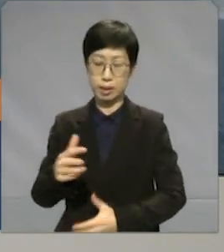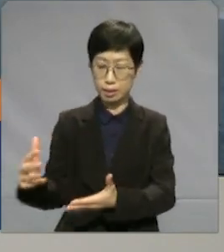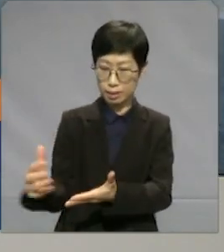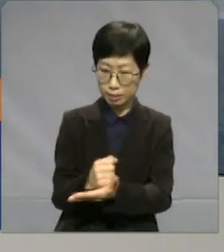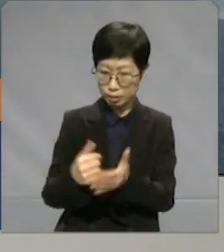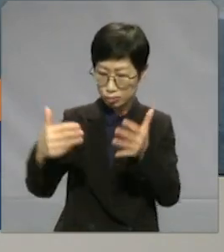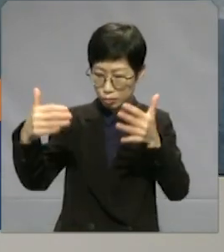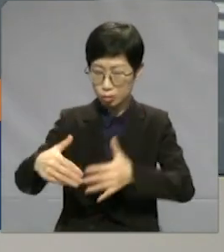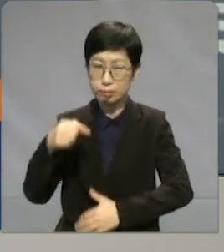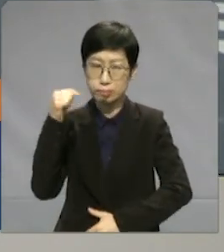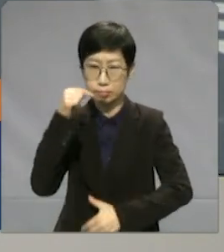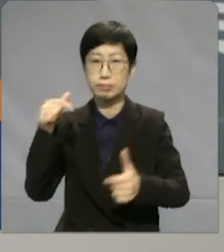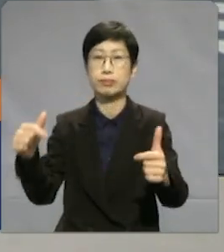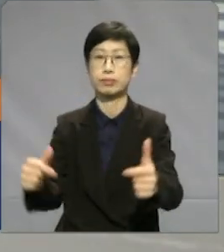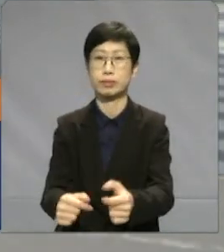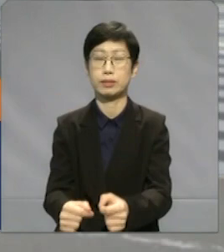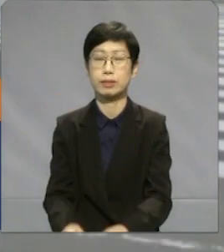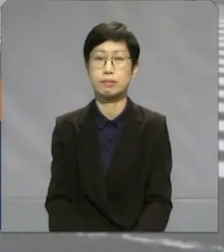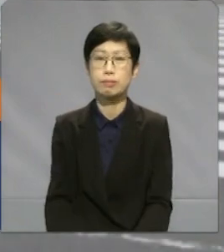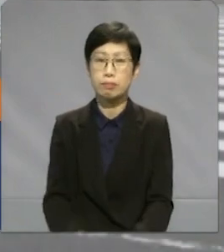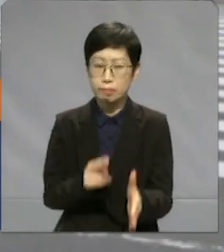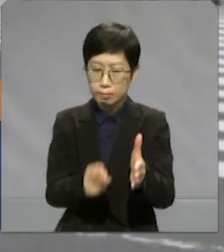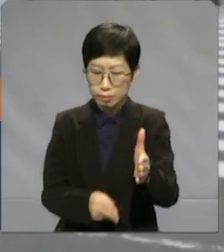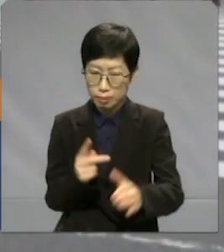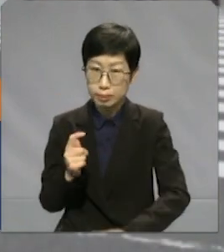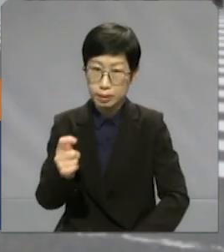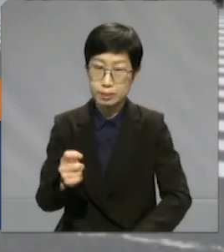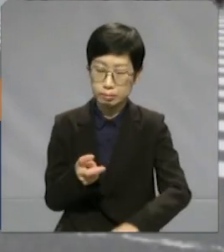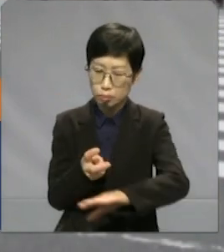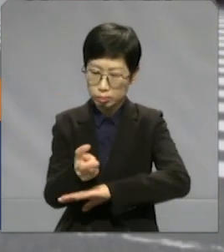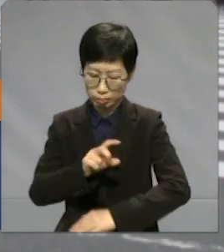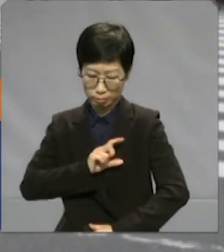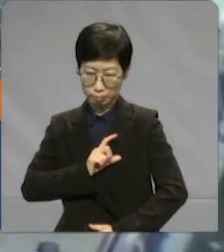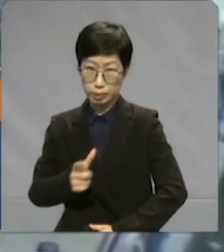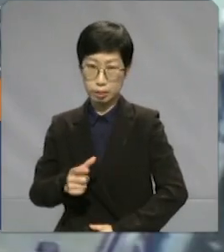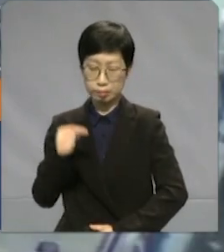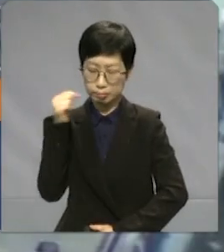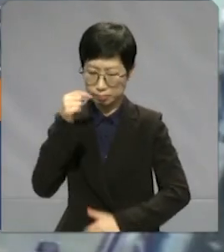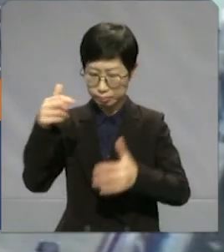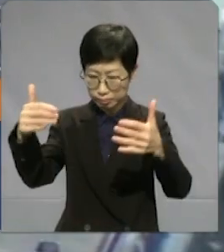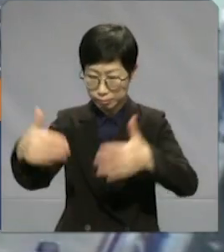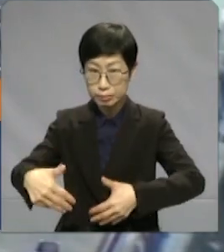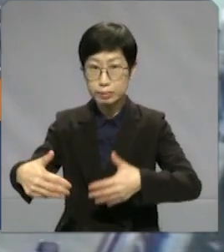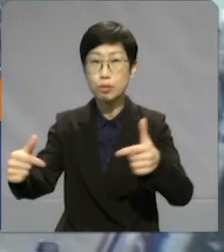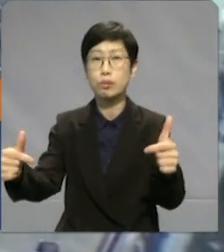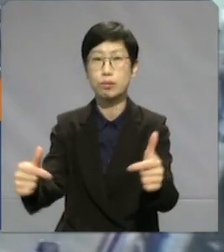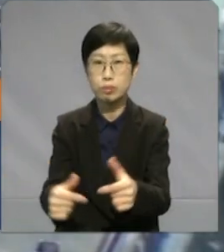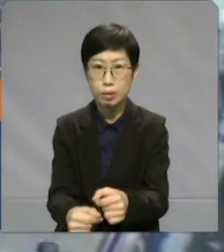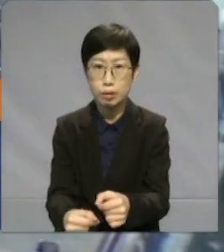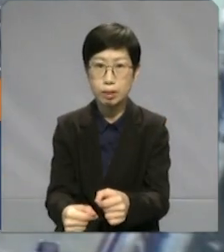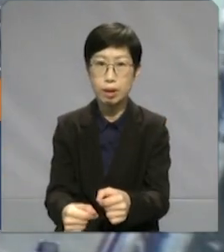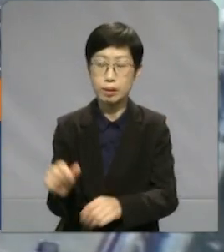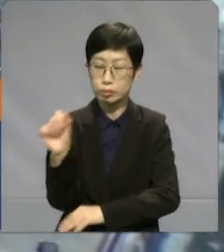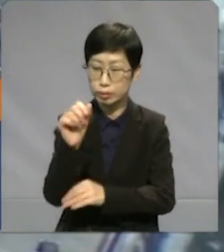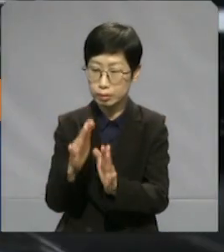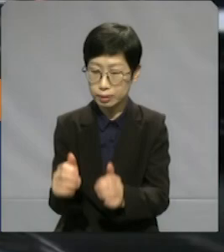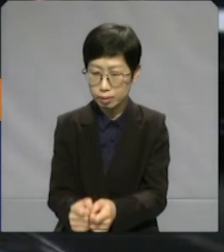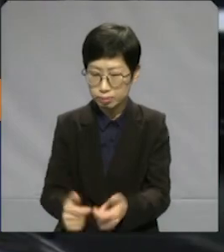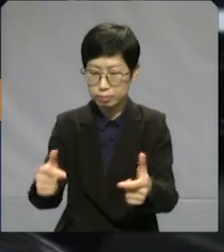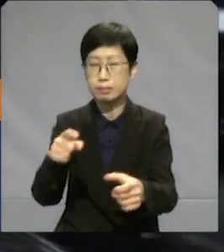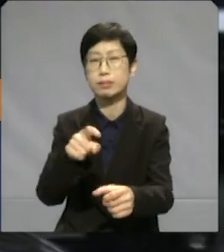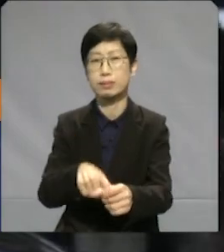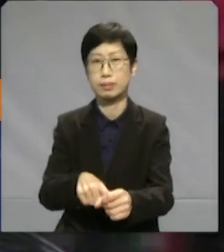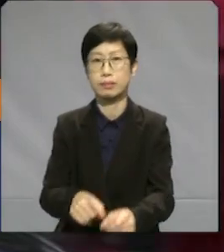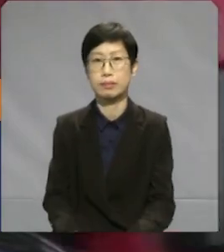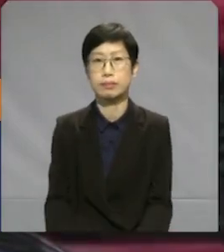완화를 추진하기로 했습니다. 철도와 택시, 버스 면허 문턱을 낮춰서 인력 공급을 보다 더 늘리겠다는